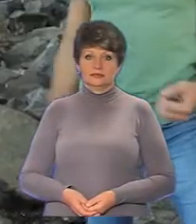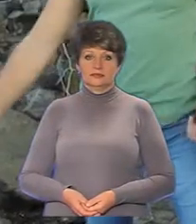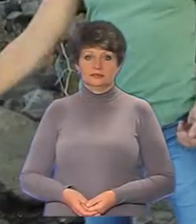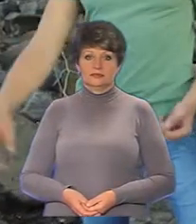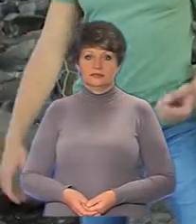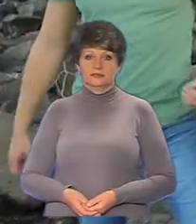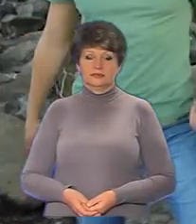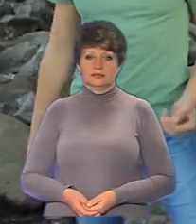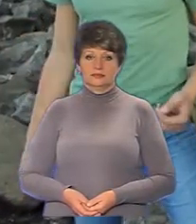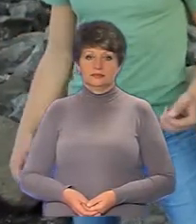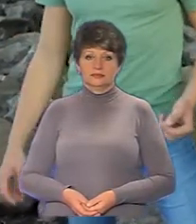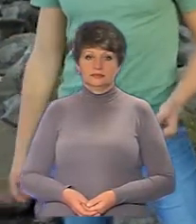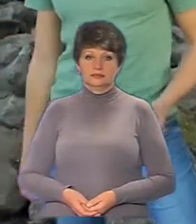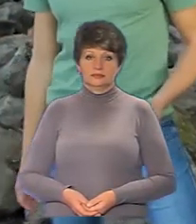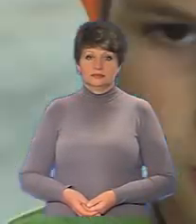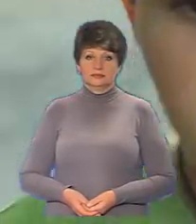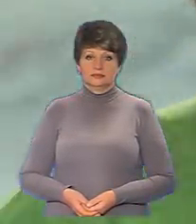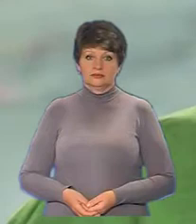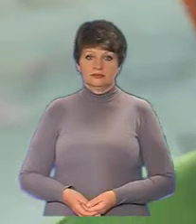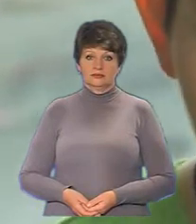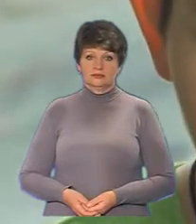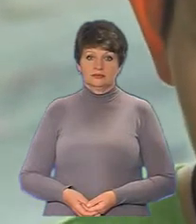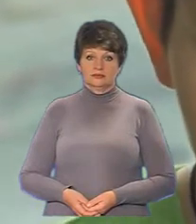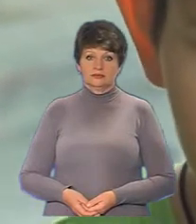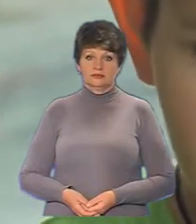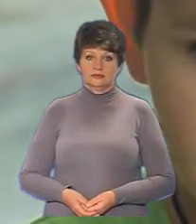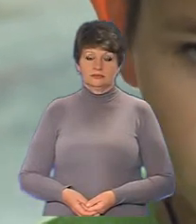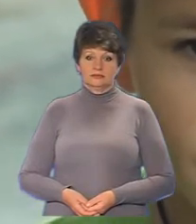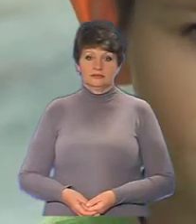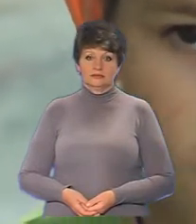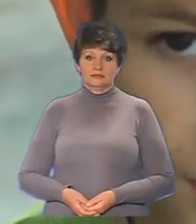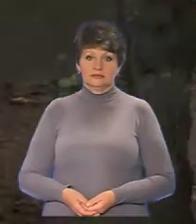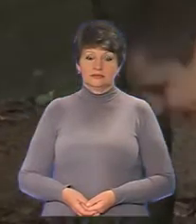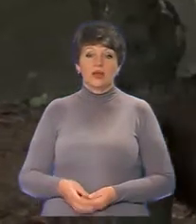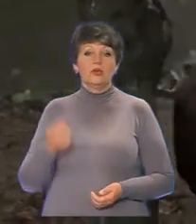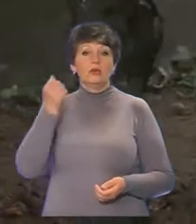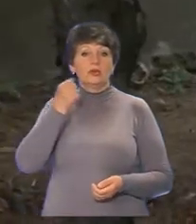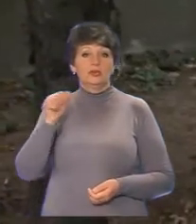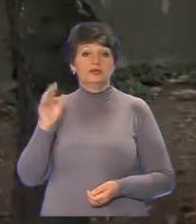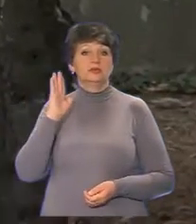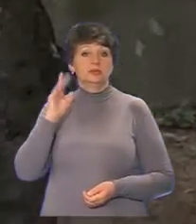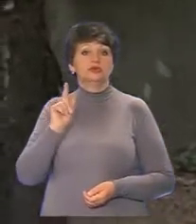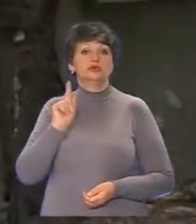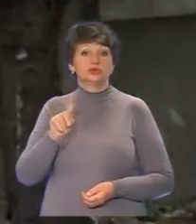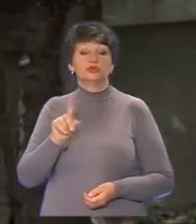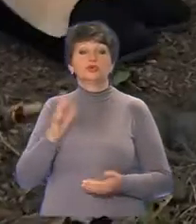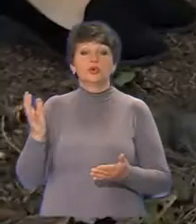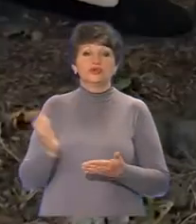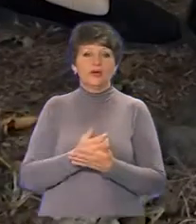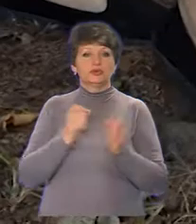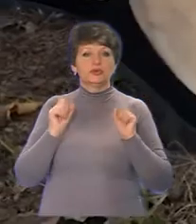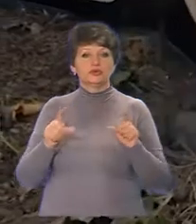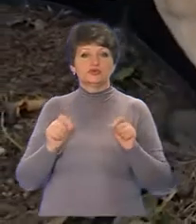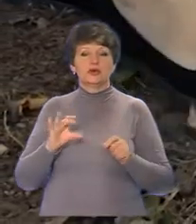Ну що, ти хочеш скарб шукати, брате? А що? Є що шукати? Переможцем стане той, хто знайде скарб,